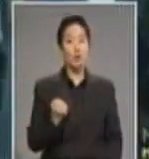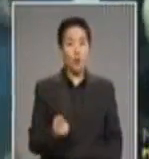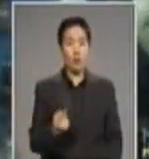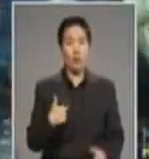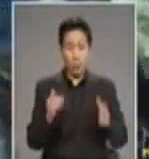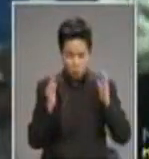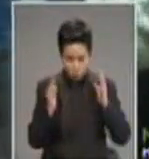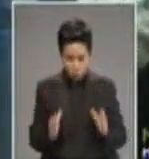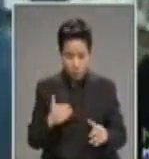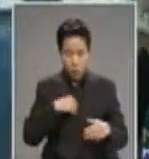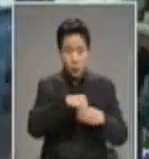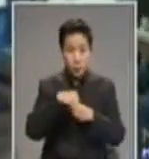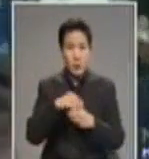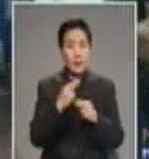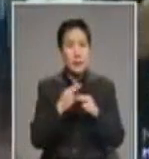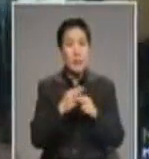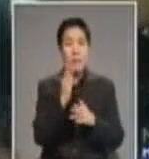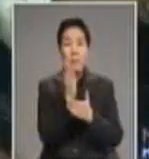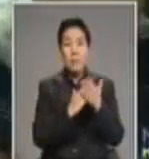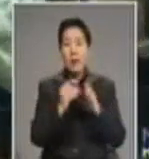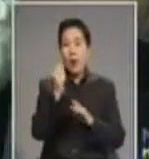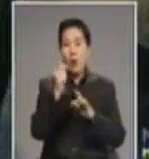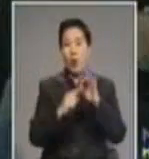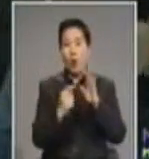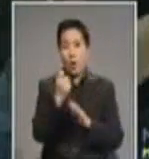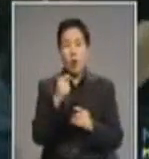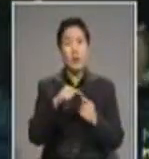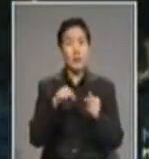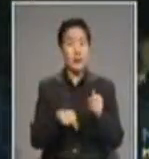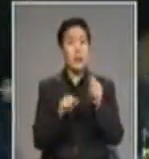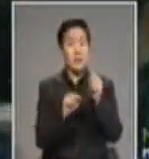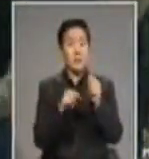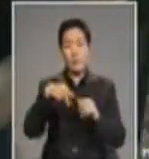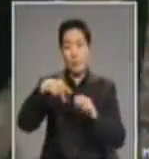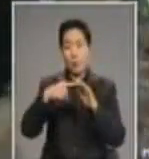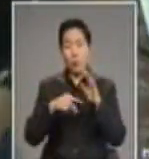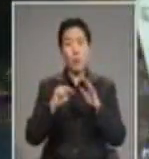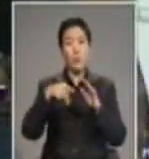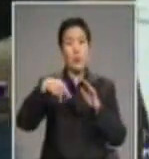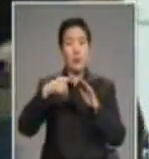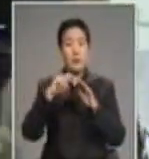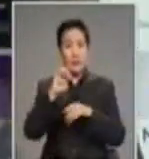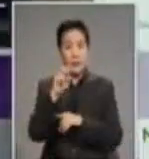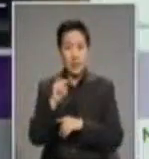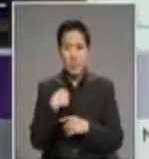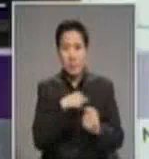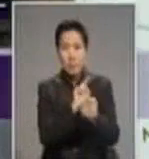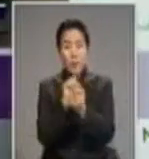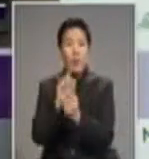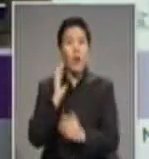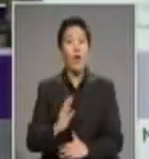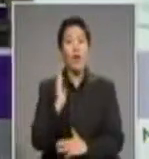บ้านในหมู่บ้านบนบางอ้อที่ตำบพุนพินที่อำเภอพุนพินจังหวัดสุราษฎรธานีนะครับได้มาร่วมกันพบปะกับควาของ